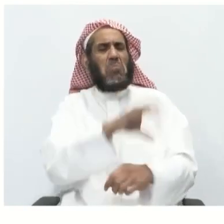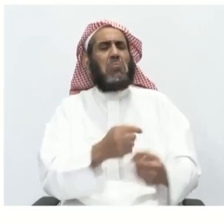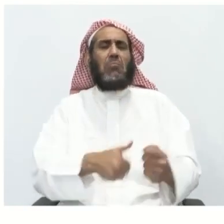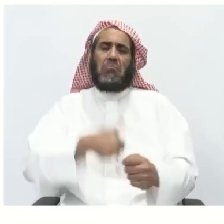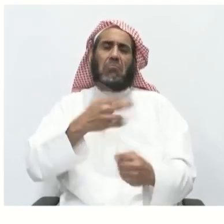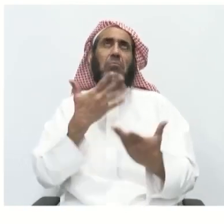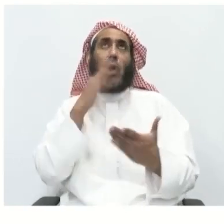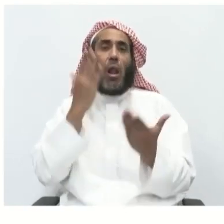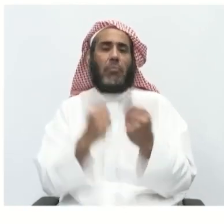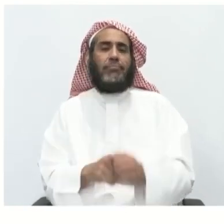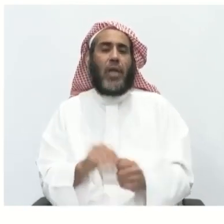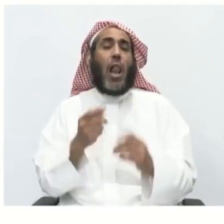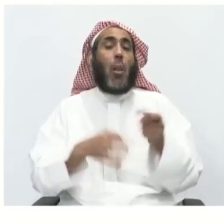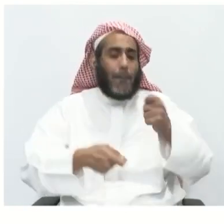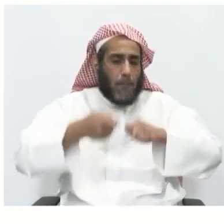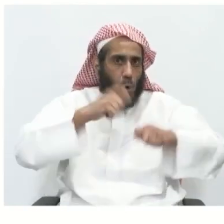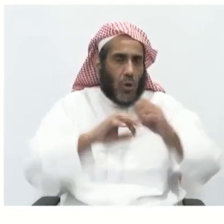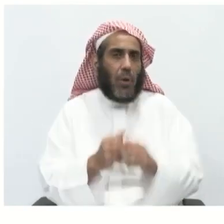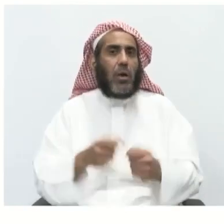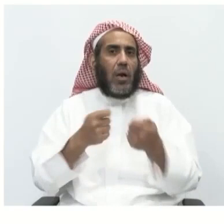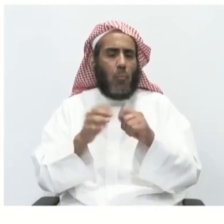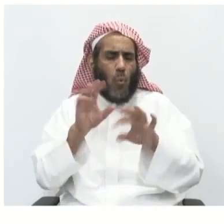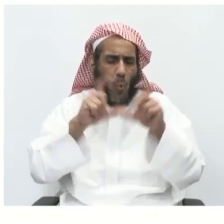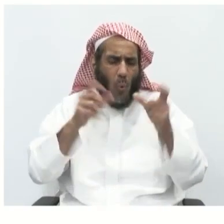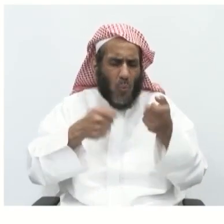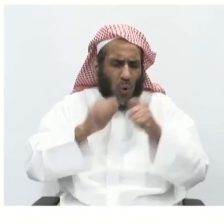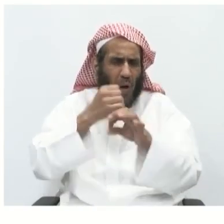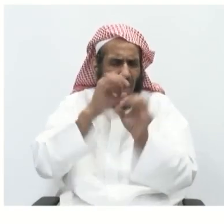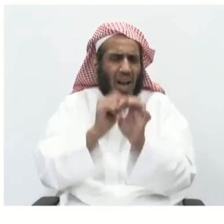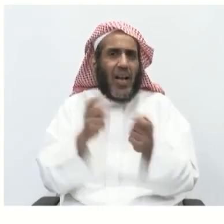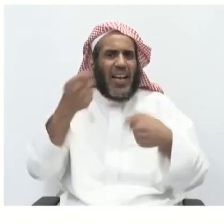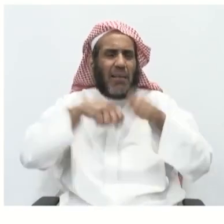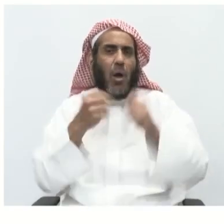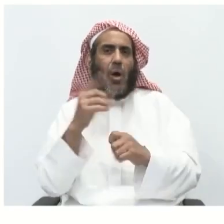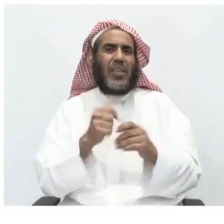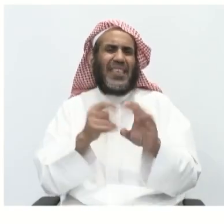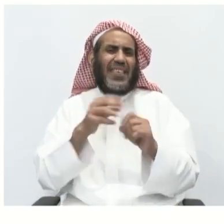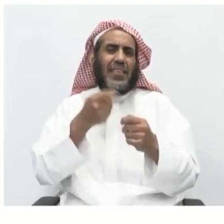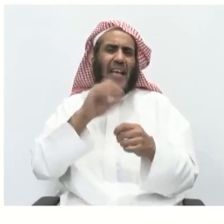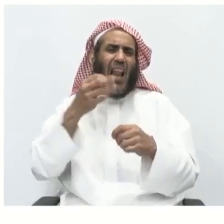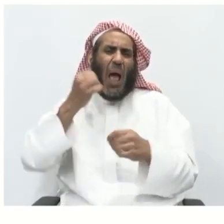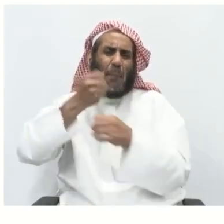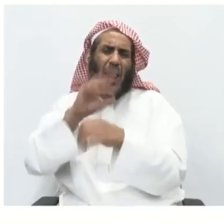انتقل الان الى مختبر الكيمياء واحد تحديد صيغه الاملاح المائيه